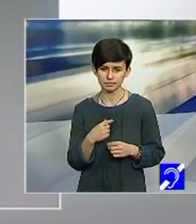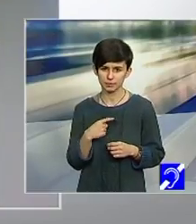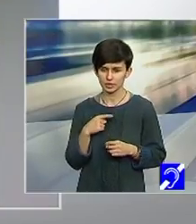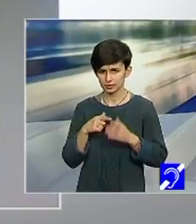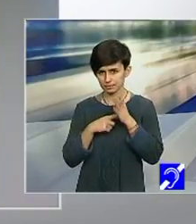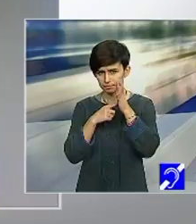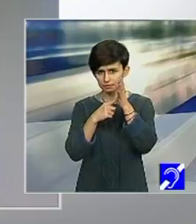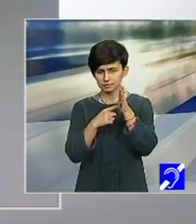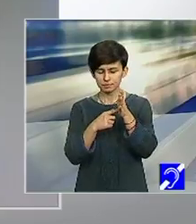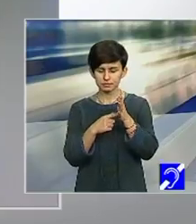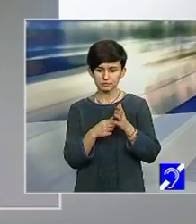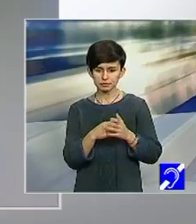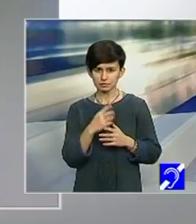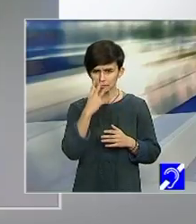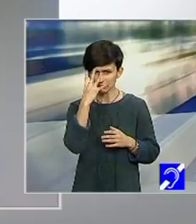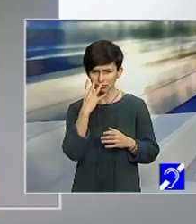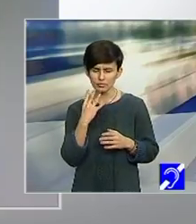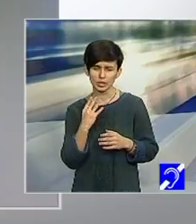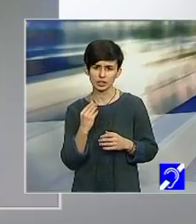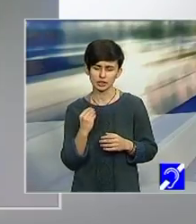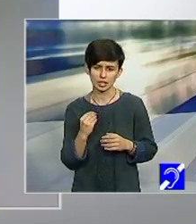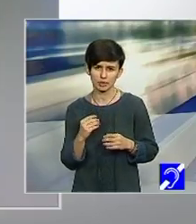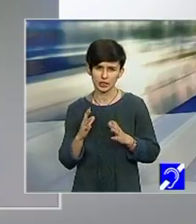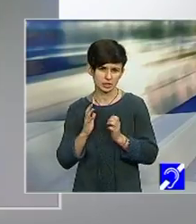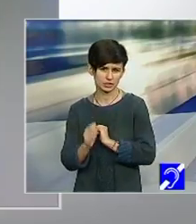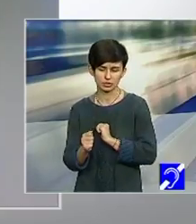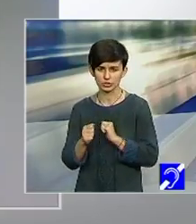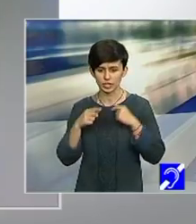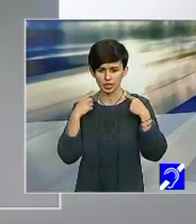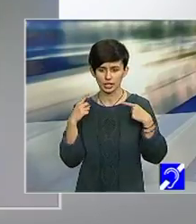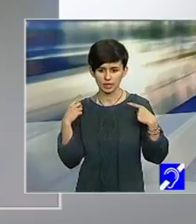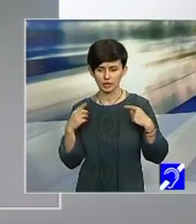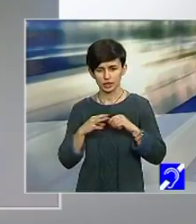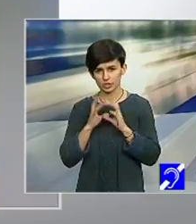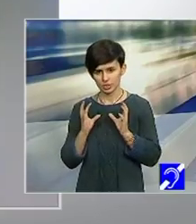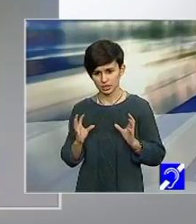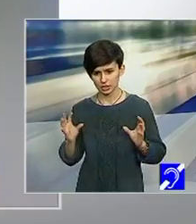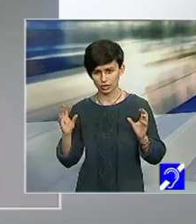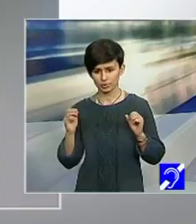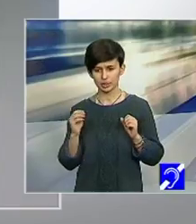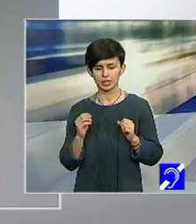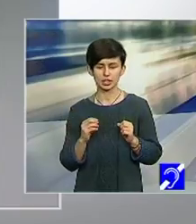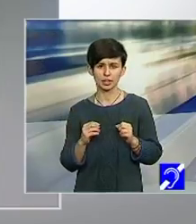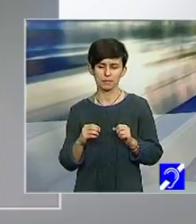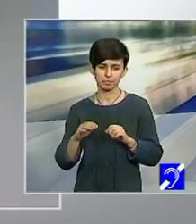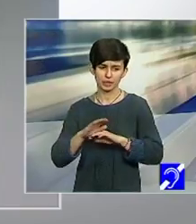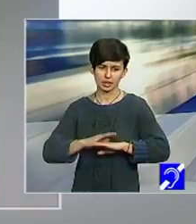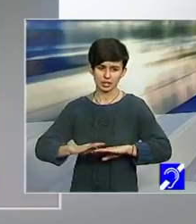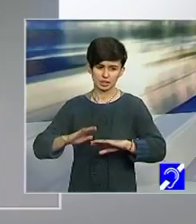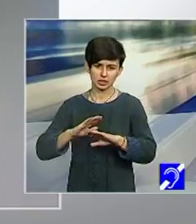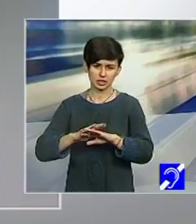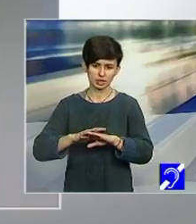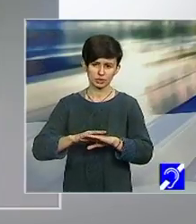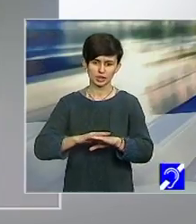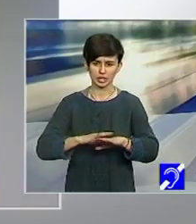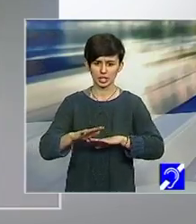ilustra drama, tragedia, distrugerea evreilor din România, din teritoriile administrate